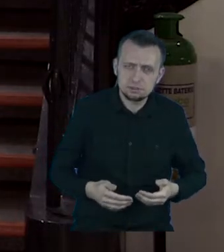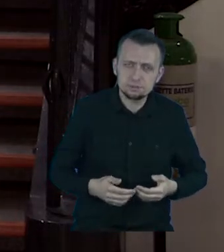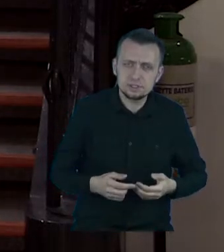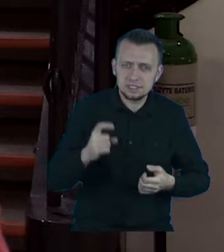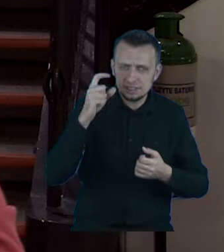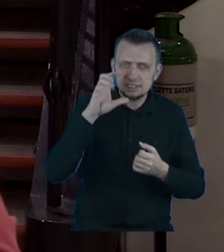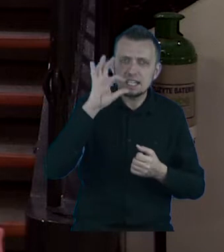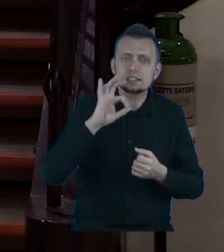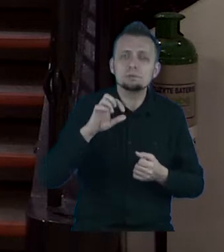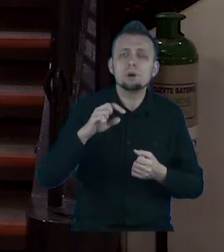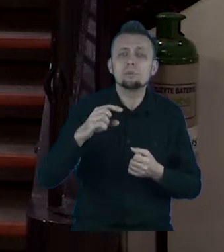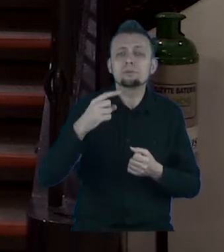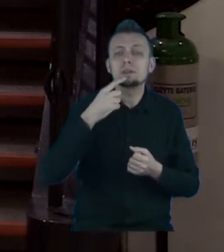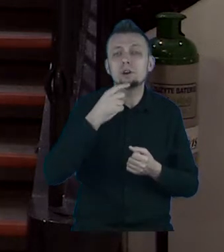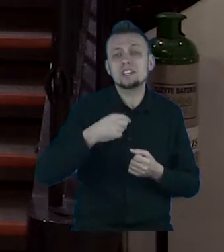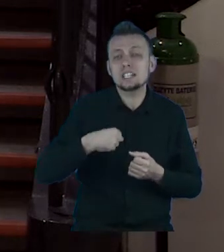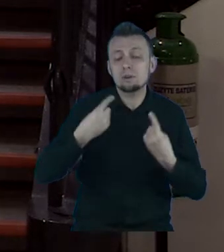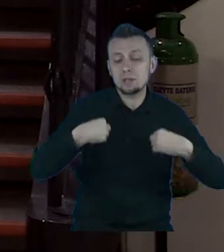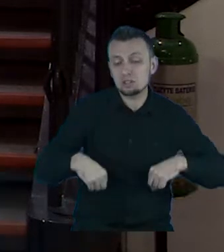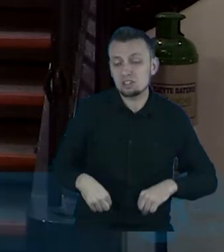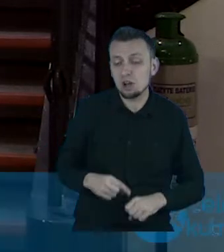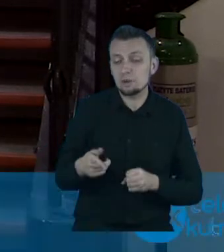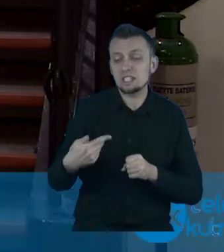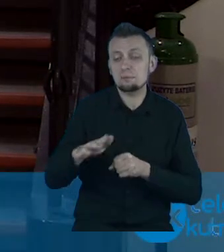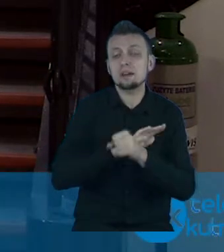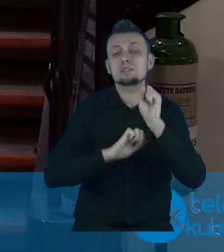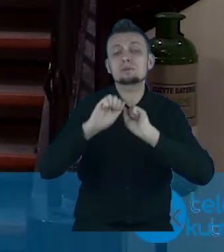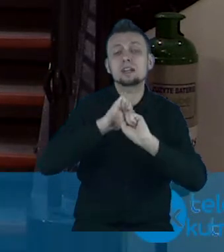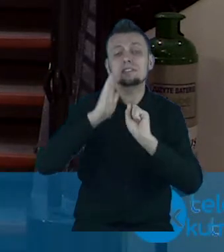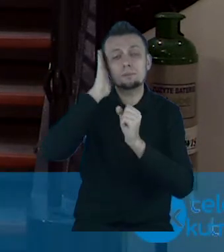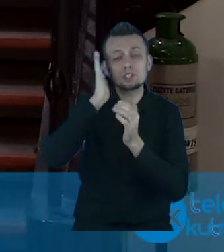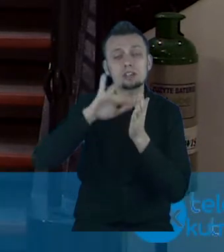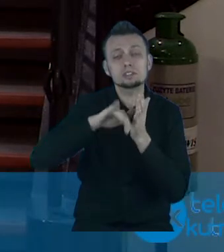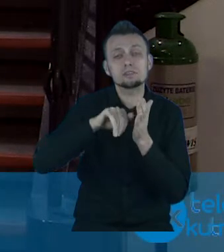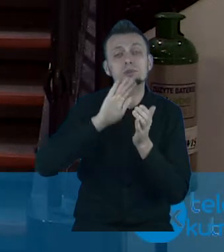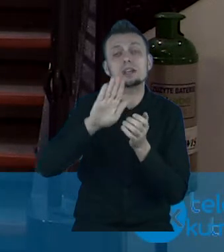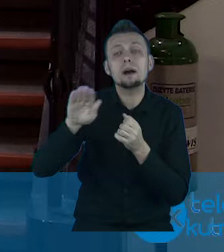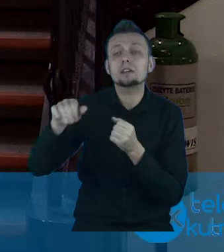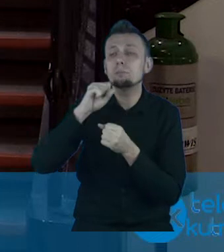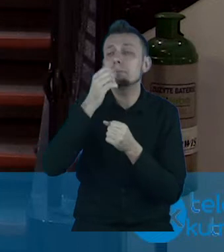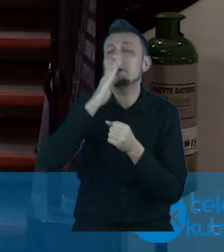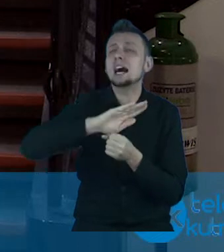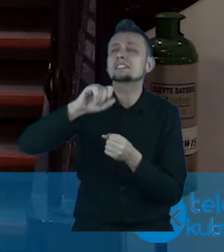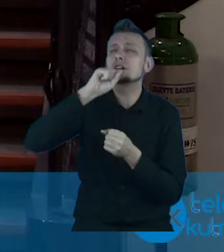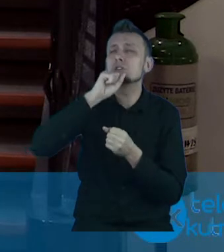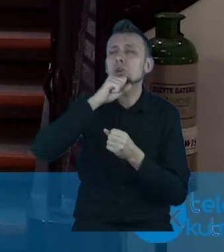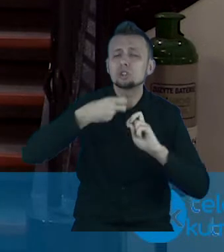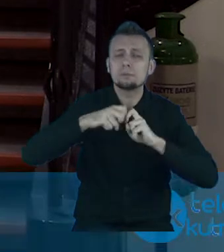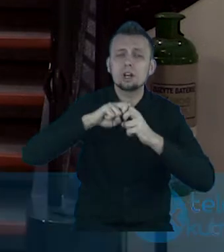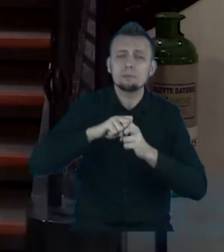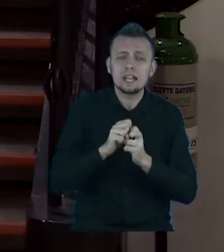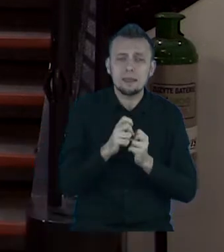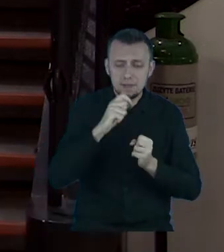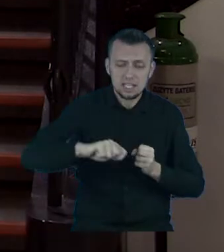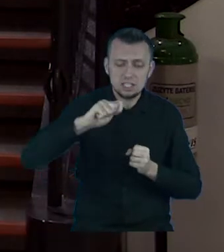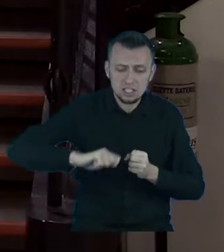osoby niepełnosprawne, mieszkańcy Kutna, że mają duże problemy, szczególnie w poruszaniu się zarówno po chodnikach, ulicach, jak